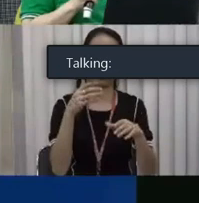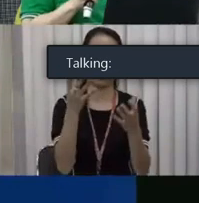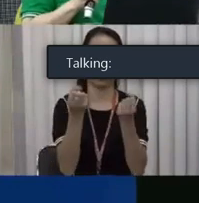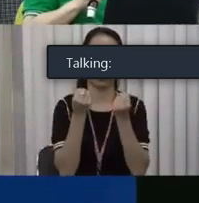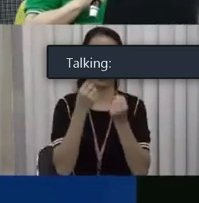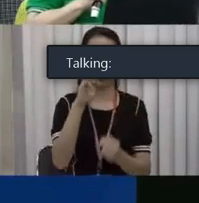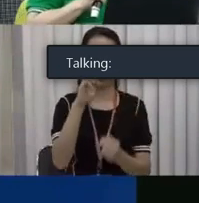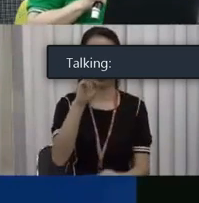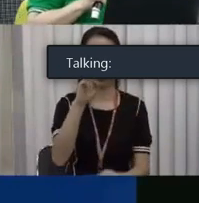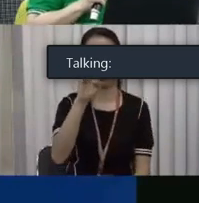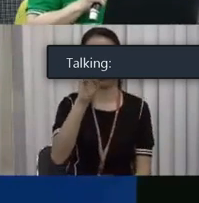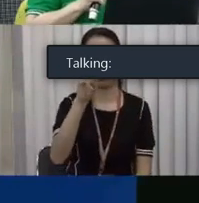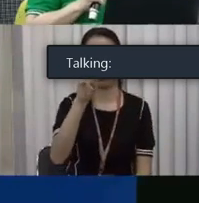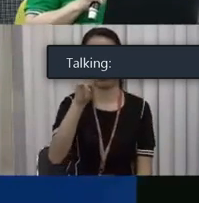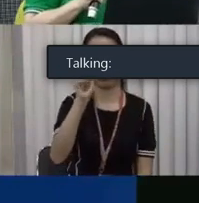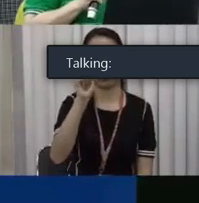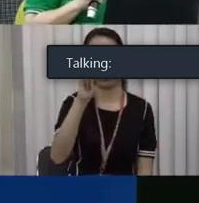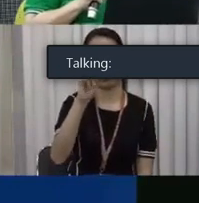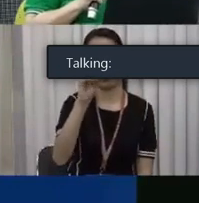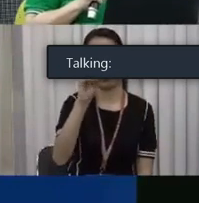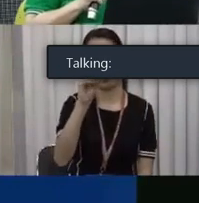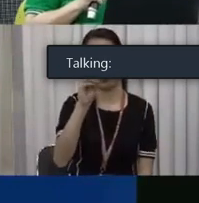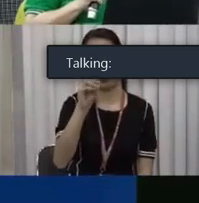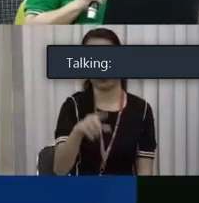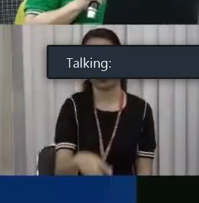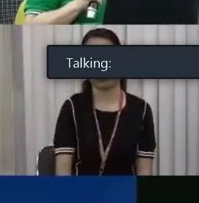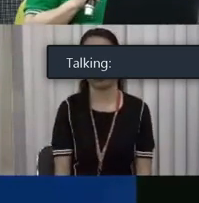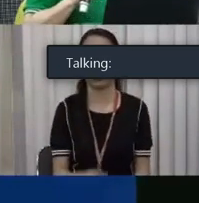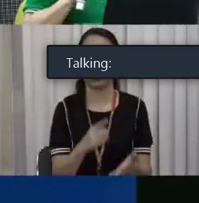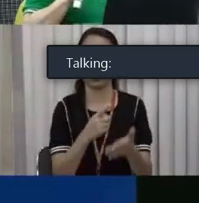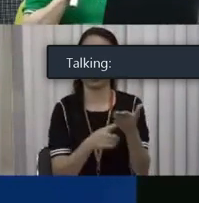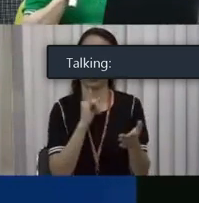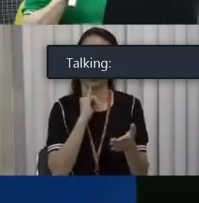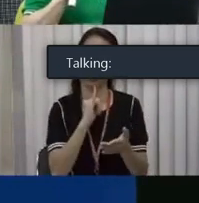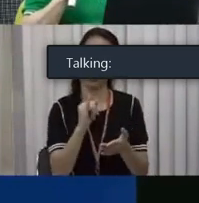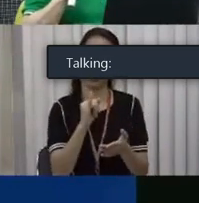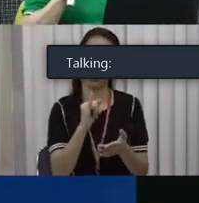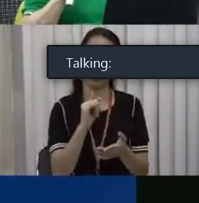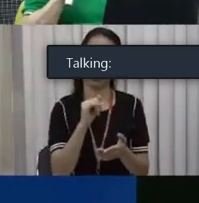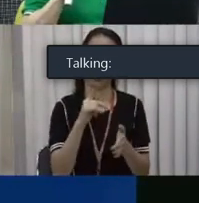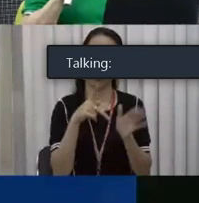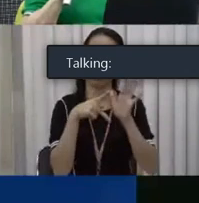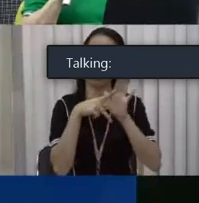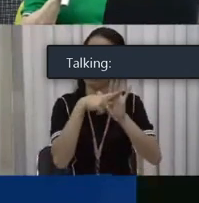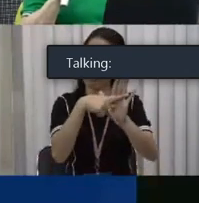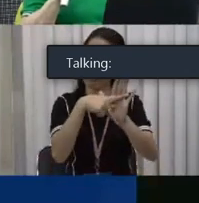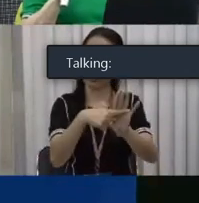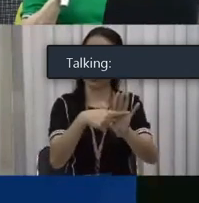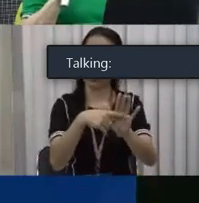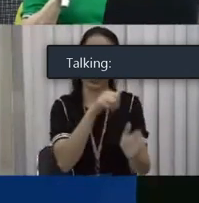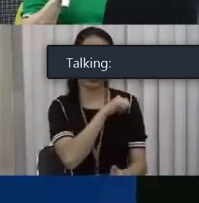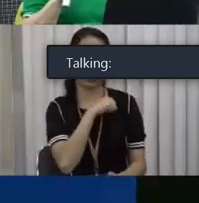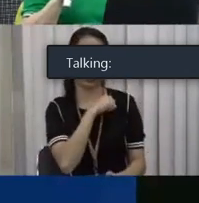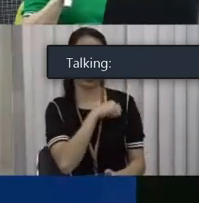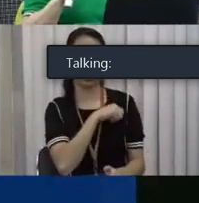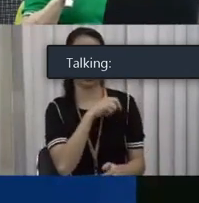no, nya most punctual pagyud ka, mao na. What is the prevailing attitude of your coworkers? Unsa man sila, mga